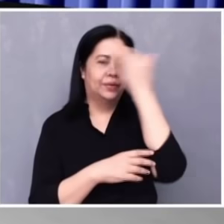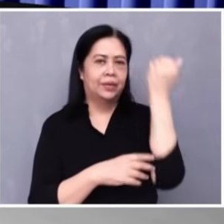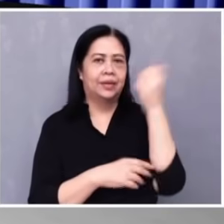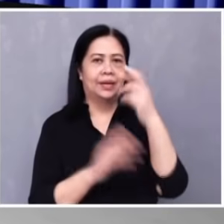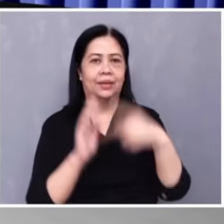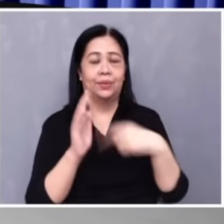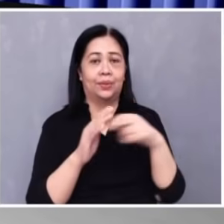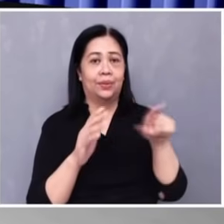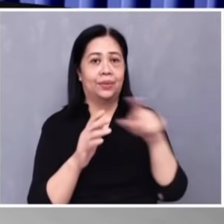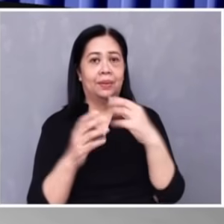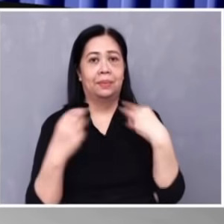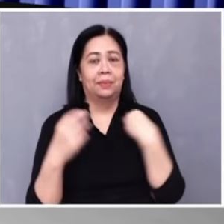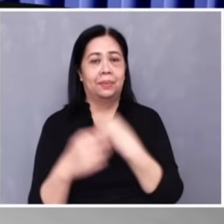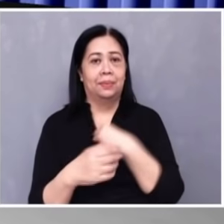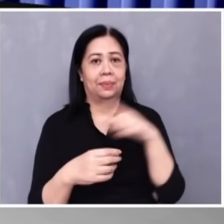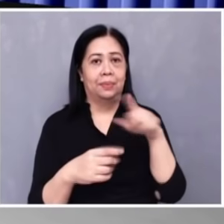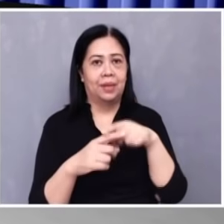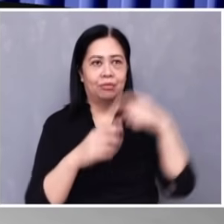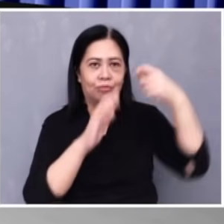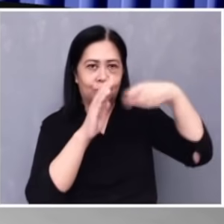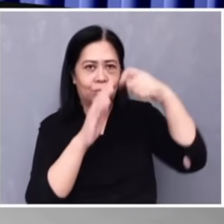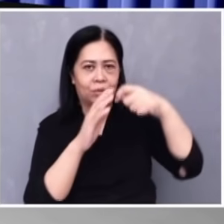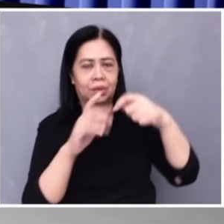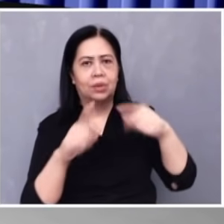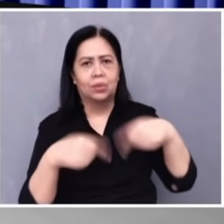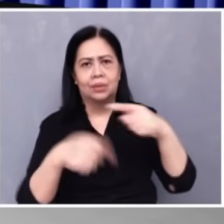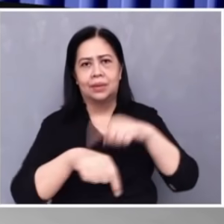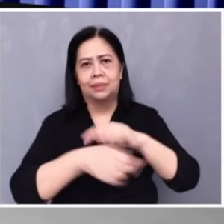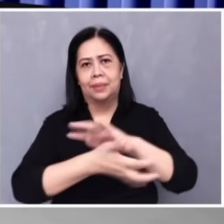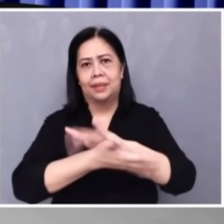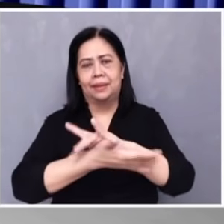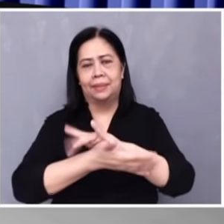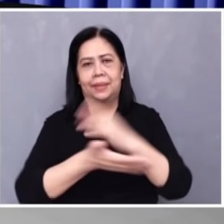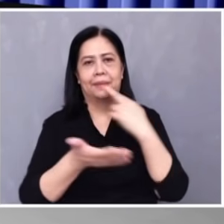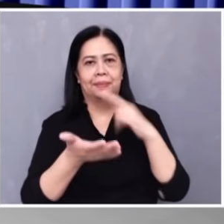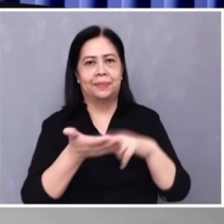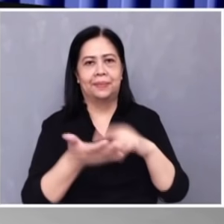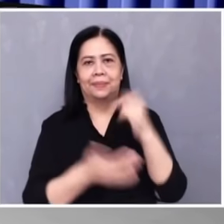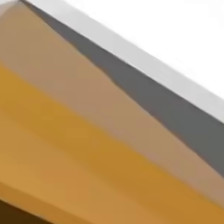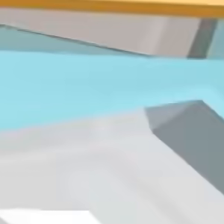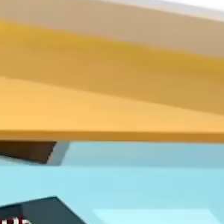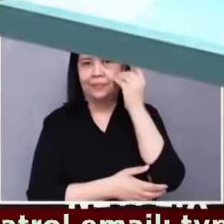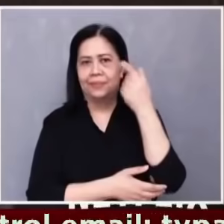nilang mag-shoot sa gitna ng pandemya. Nagpapatrol, Ganiel Krishnan.